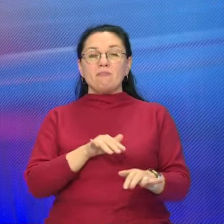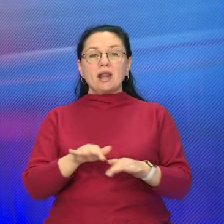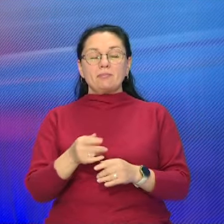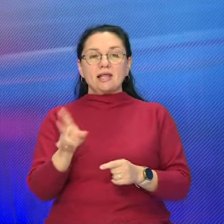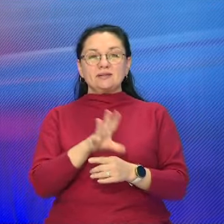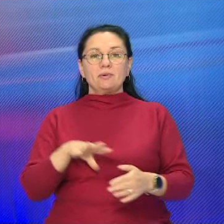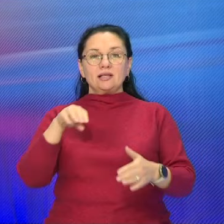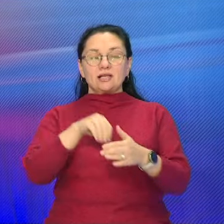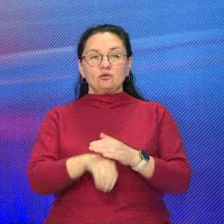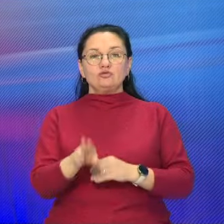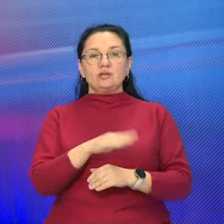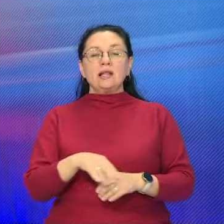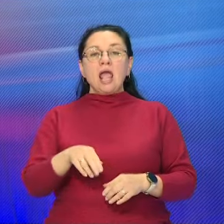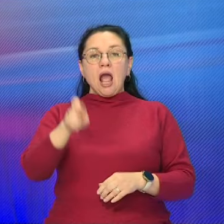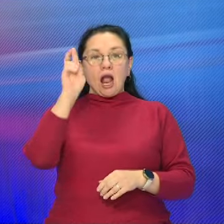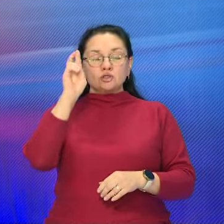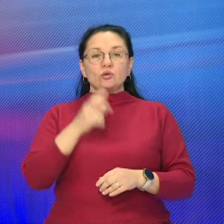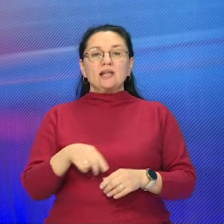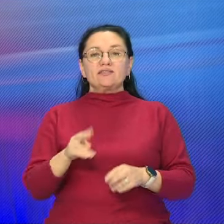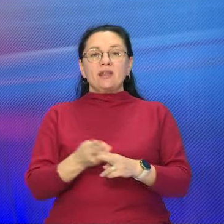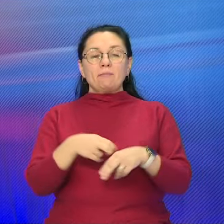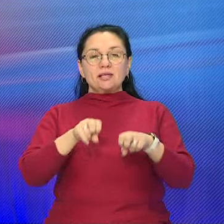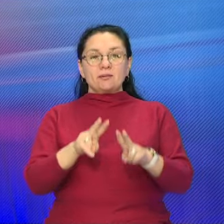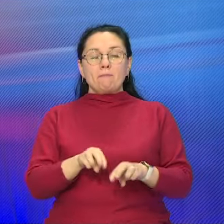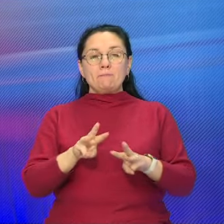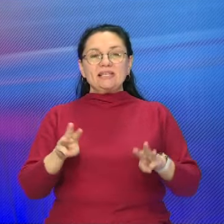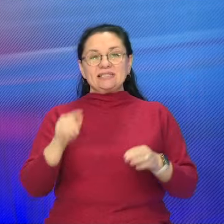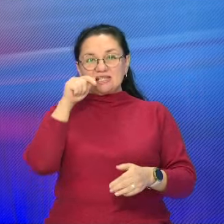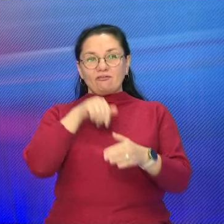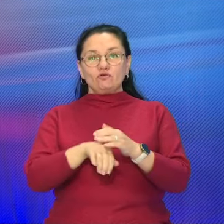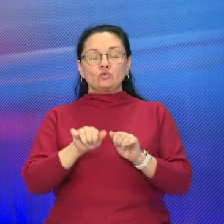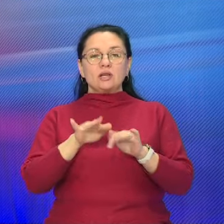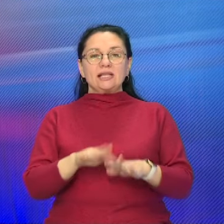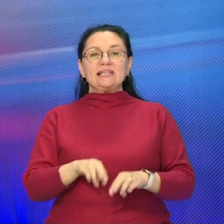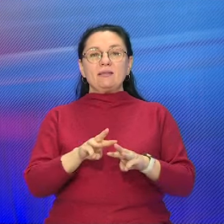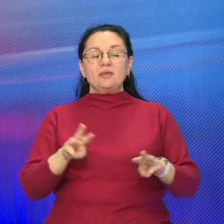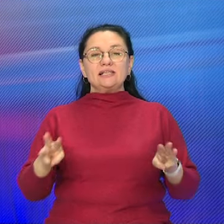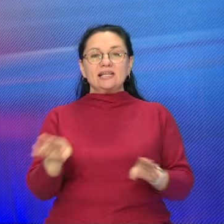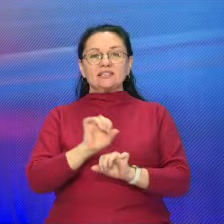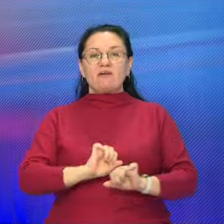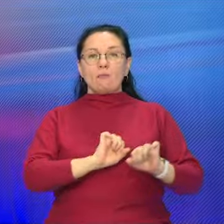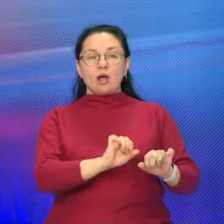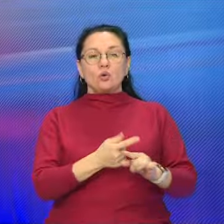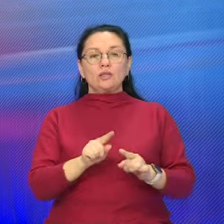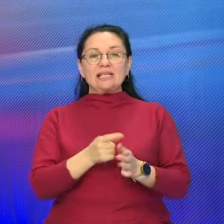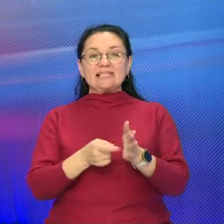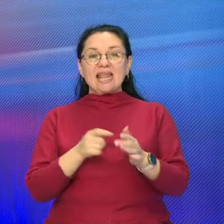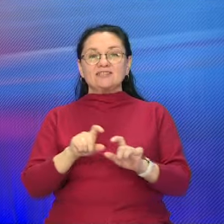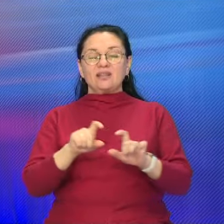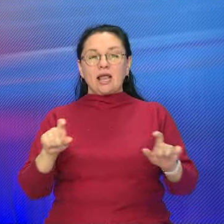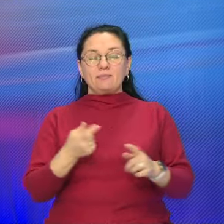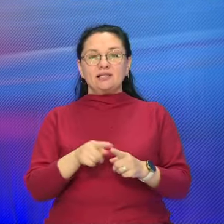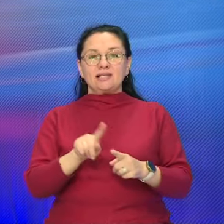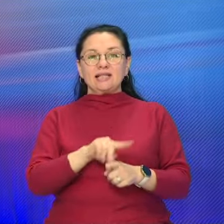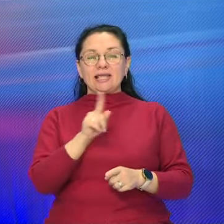задзейнічаны падраздзяленні Камітэта дзяржаўнай бяспекі, Міністэрства ўнутраных спраў, Міністэрства абароны, Следчага камітэта, Міністэрства